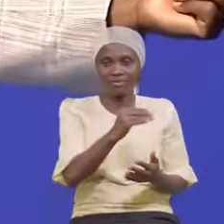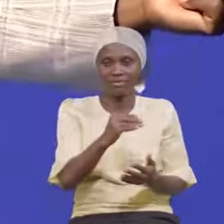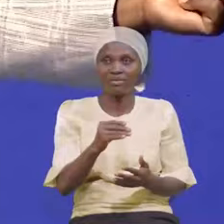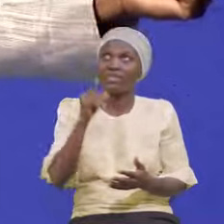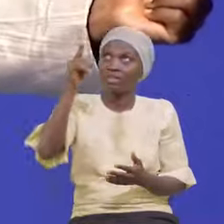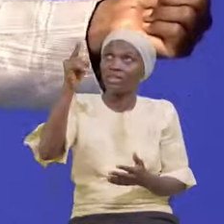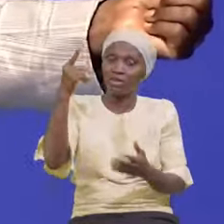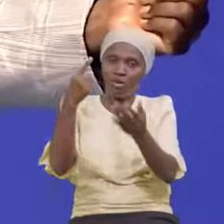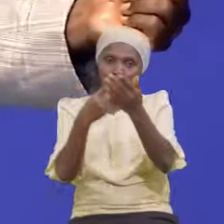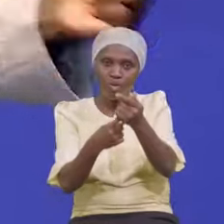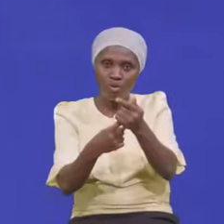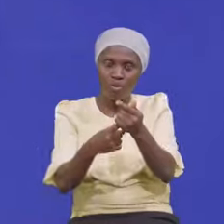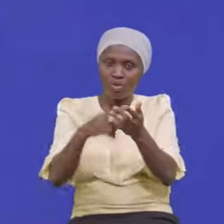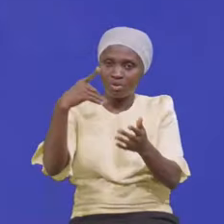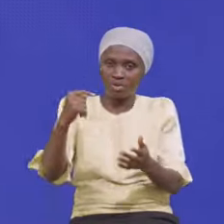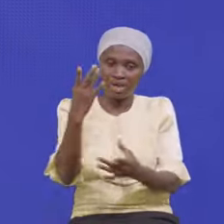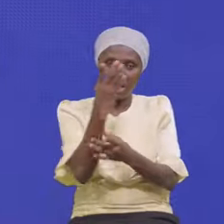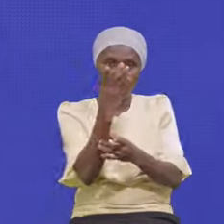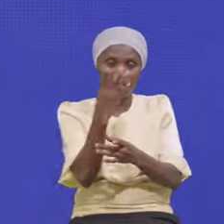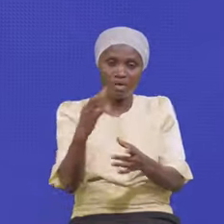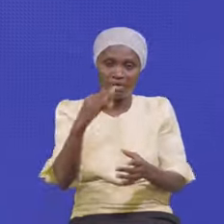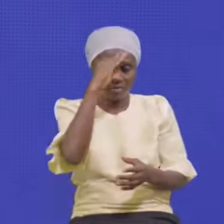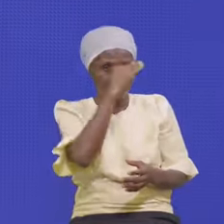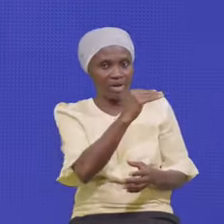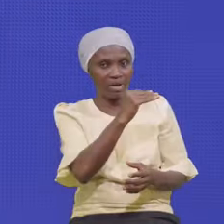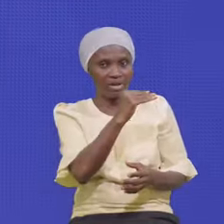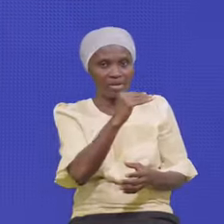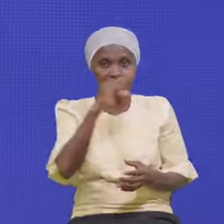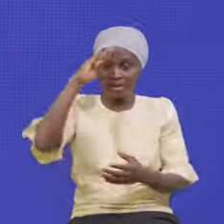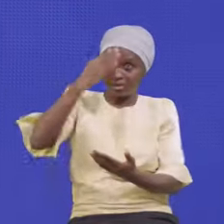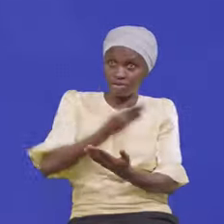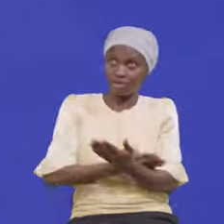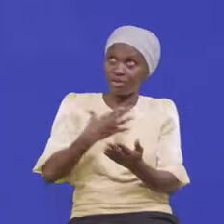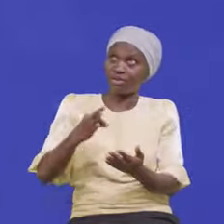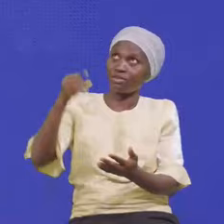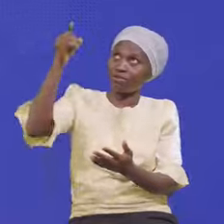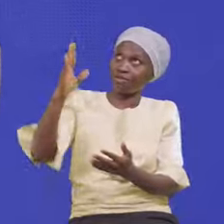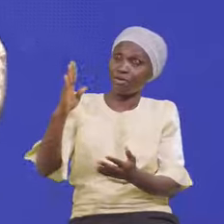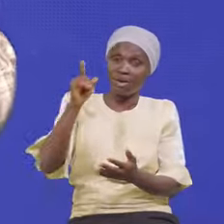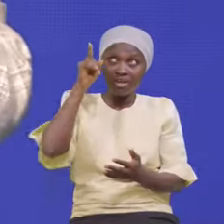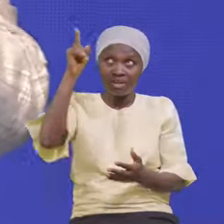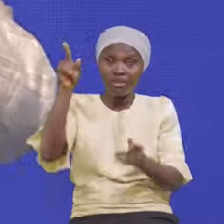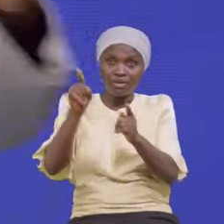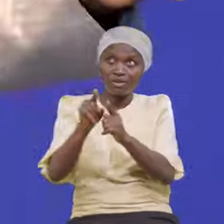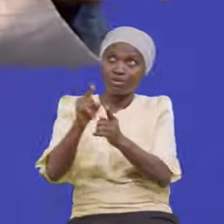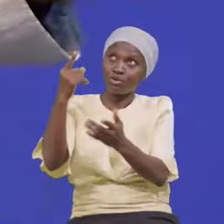ది హ్యాండ్ ఆఫ్ మ్యాన్, ఆయన మానవాళి చేతిని పట్టుకోగలడు, సన్ ఆఫ్ గాడ్, దేవుని కుమారుడిగా, హి హోల్డ్స్ ది హ్యాండ్ ఆఫ్ గాడ్, దేవుని చేతిని